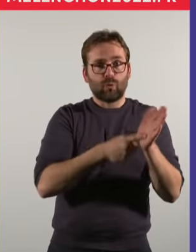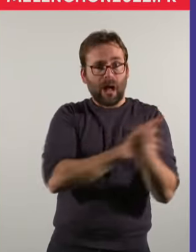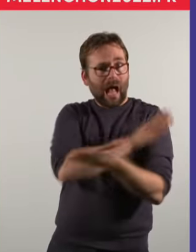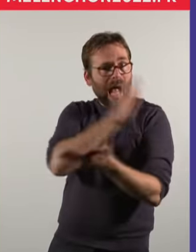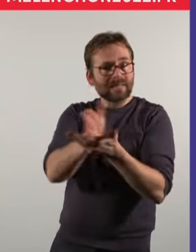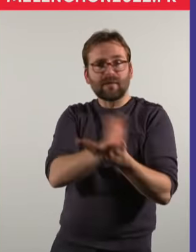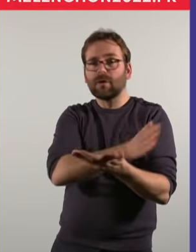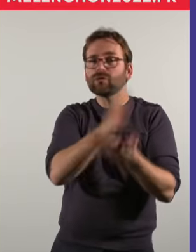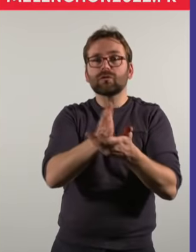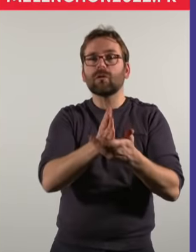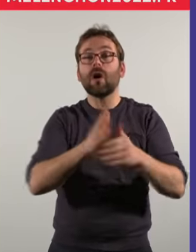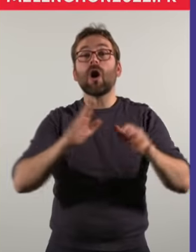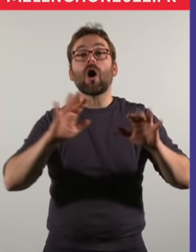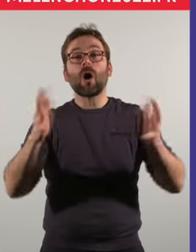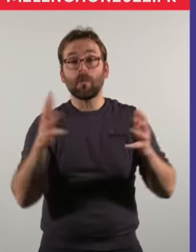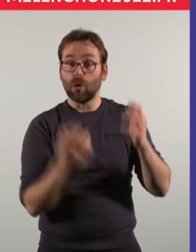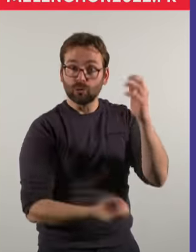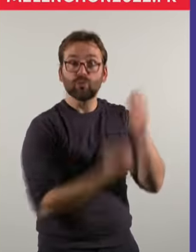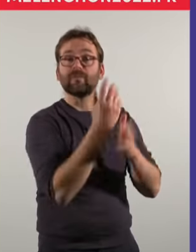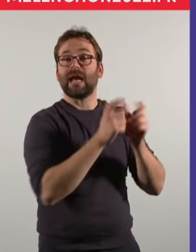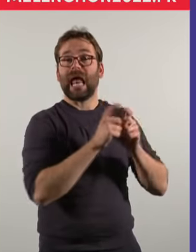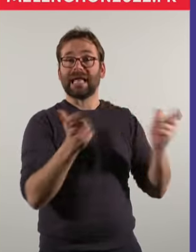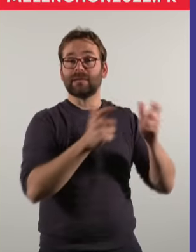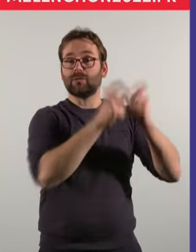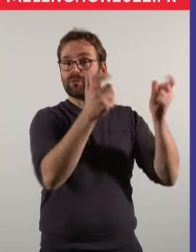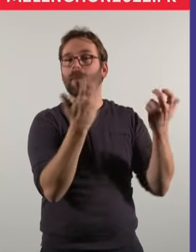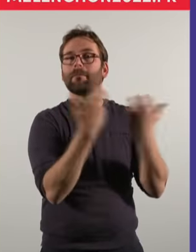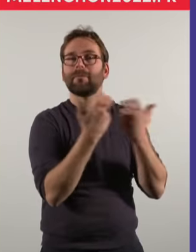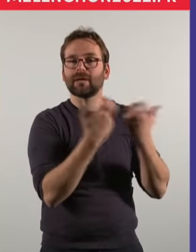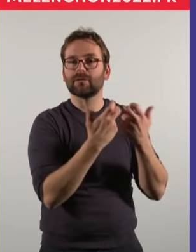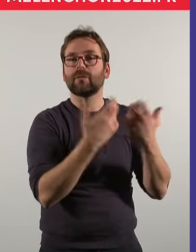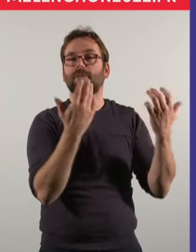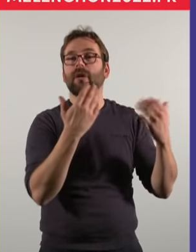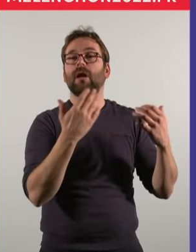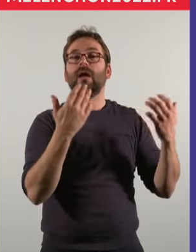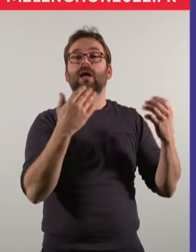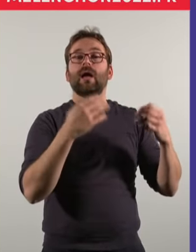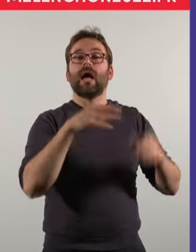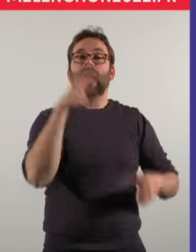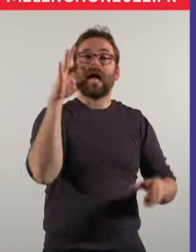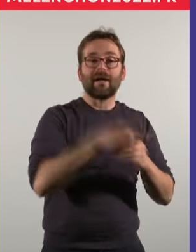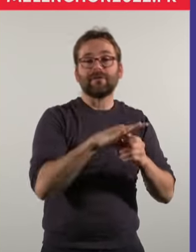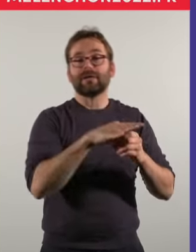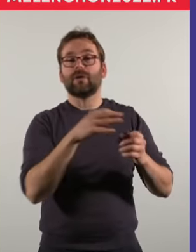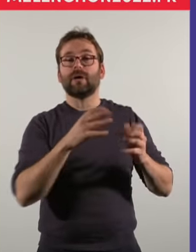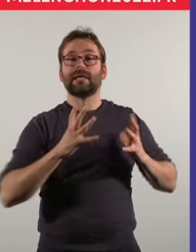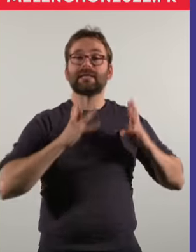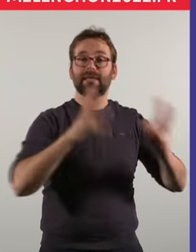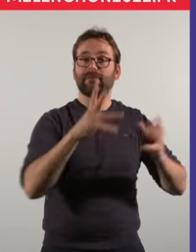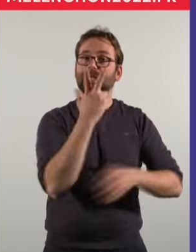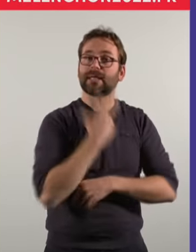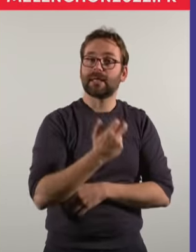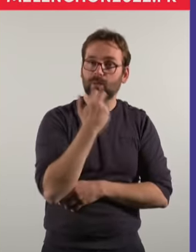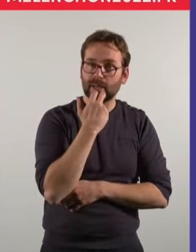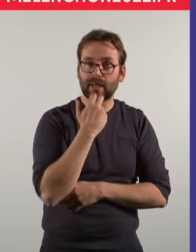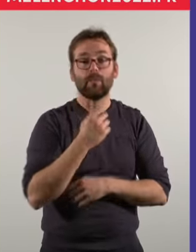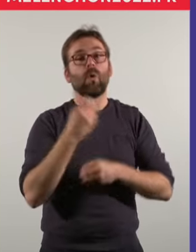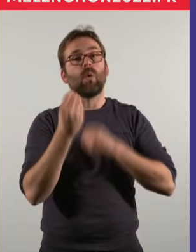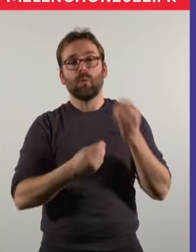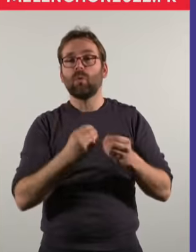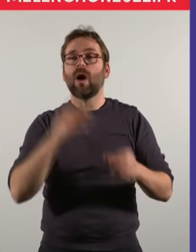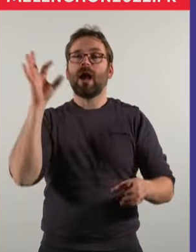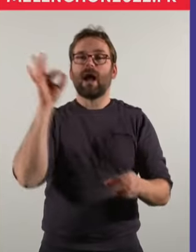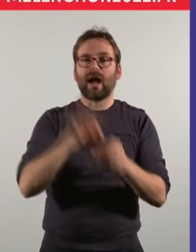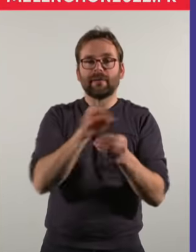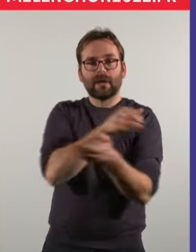à travers des institutions nouvelles comme le référendum d'initiative citoyenne, le référendum révocatoire.